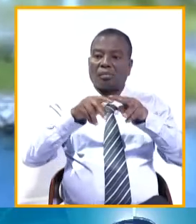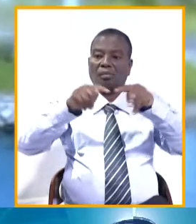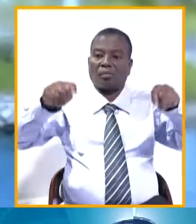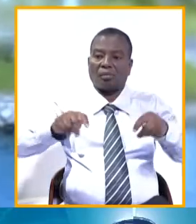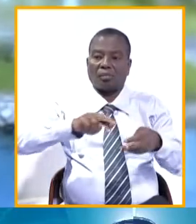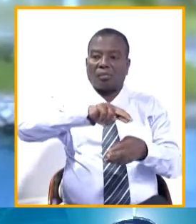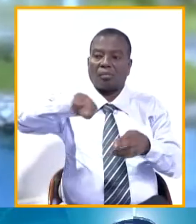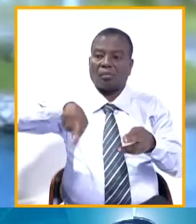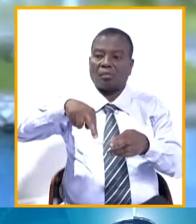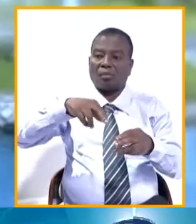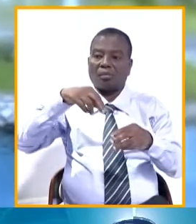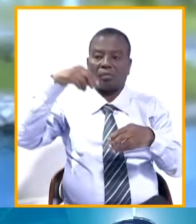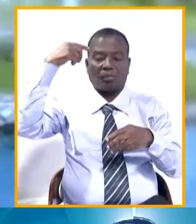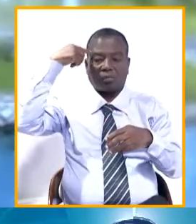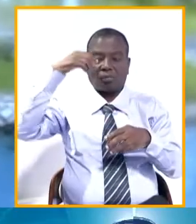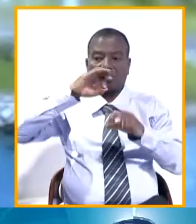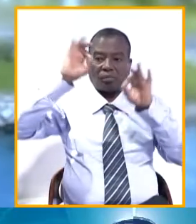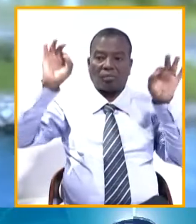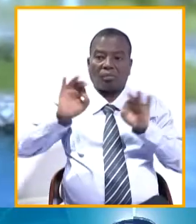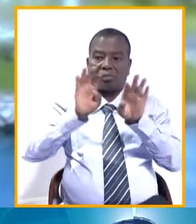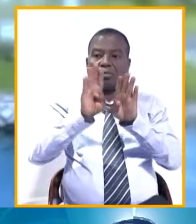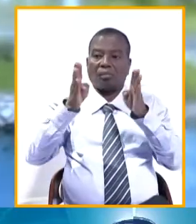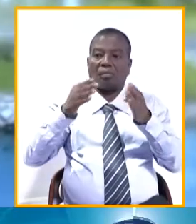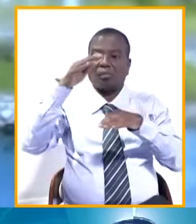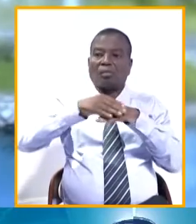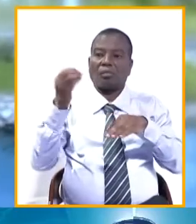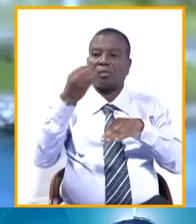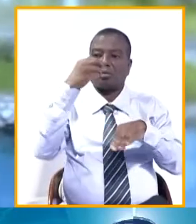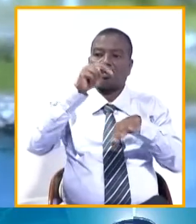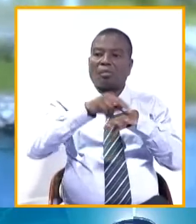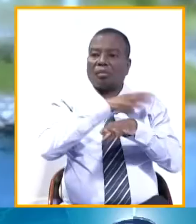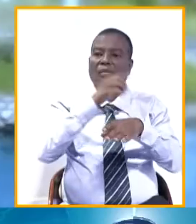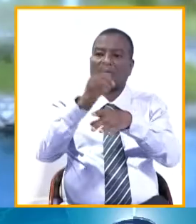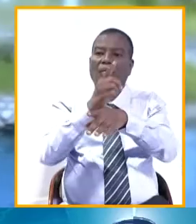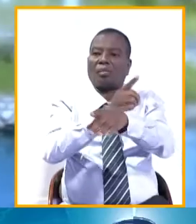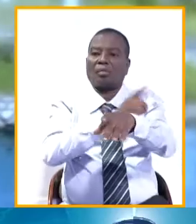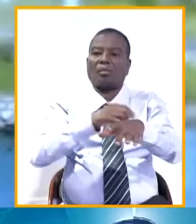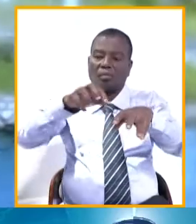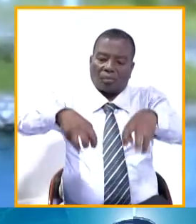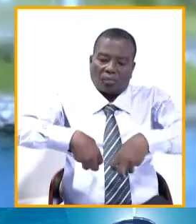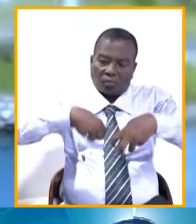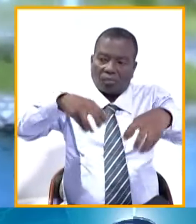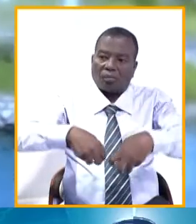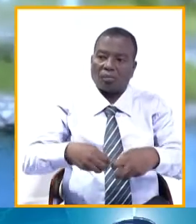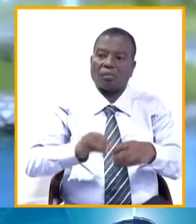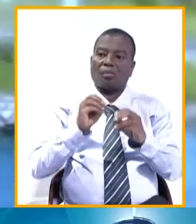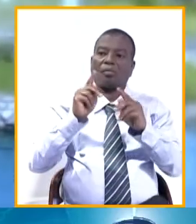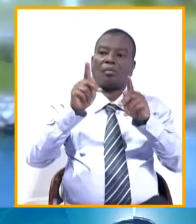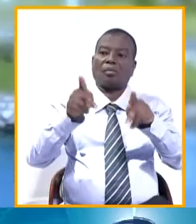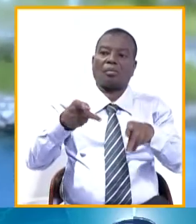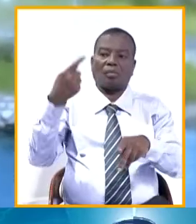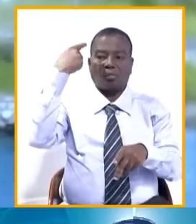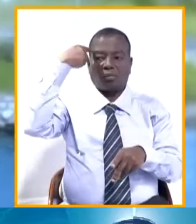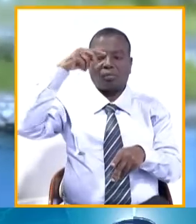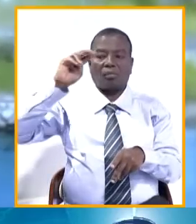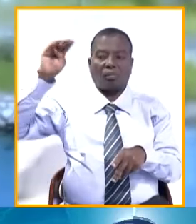la cérémonie d'ouverture du sommet sur l'alimentation et le développement agricole. L'occasion pour